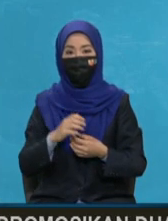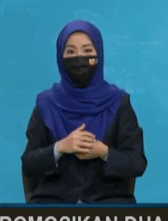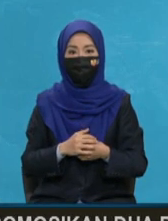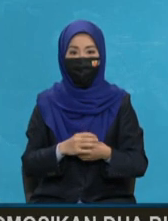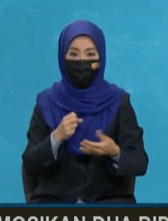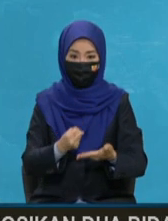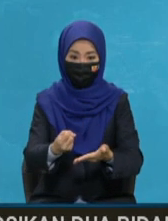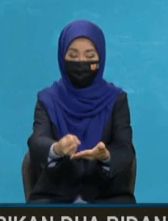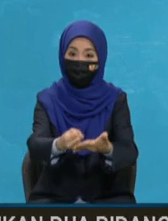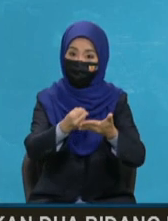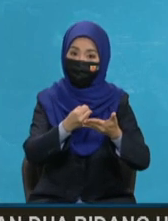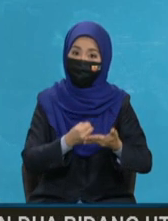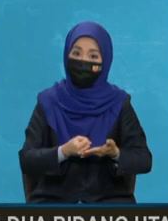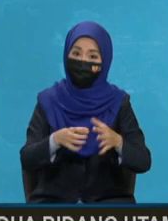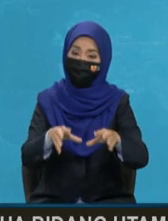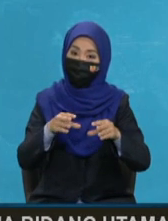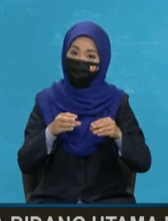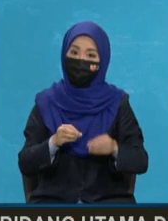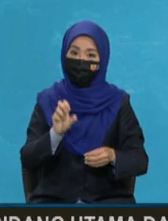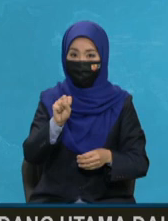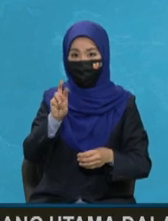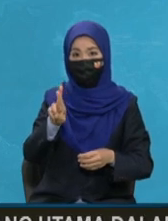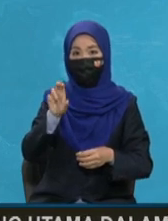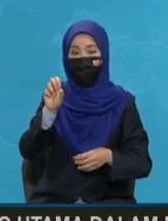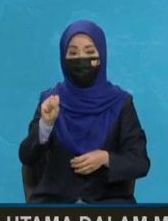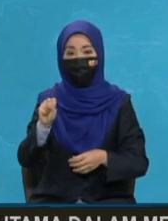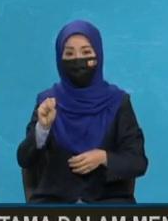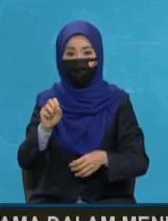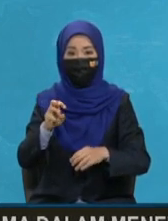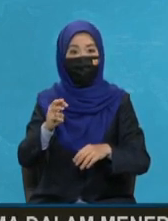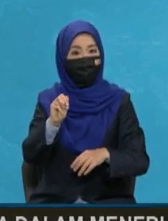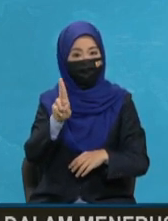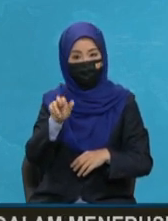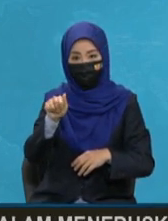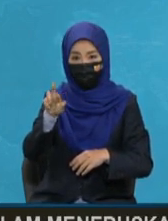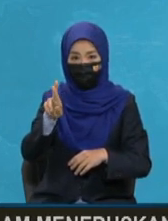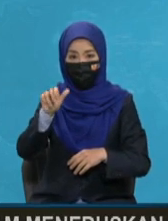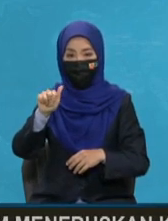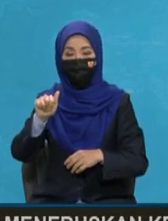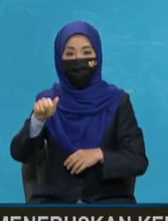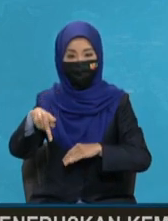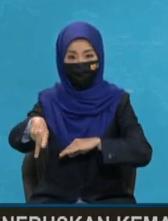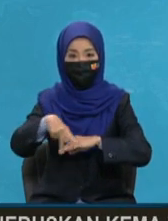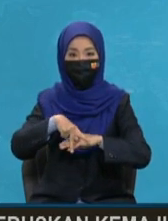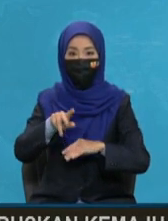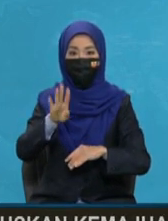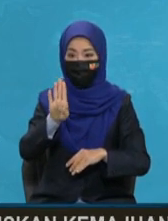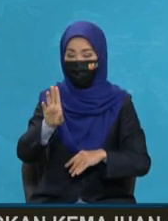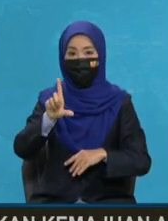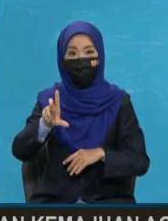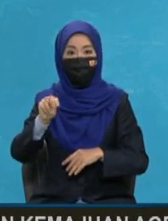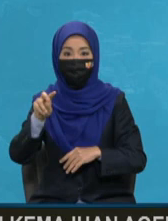Hai sumbangan juga Diterima daripada s-aries Muara pot company sentrem porhot Brunei LNG